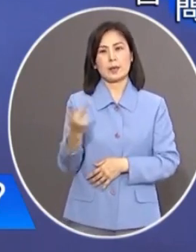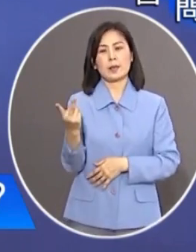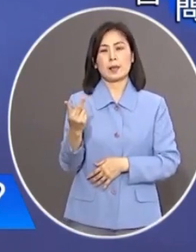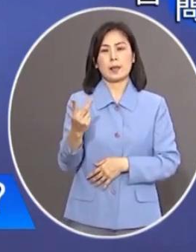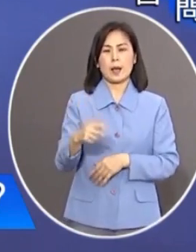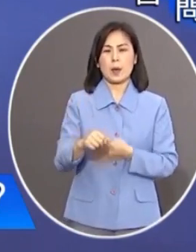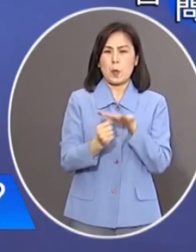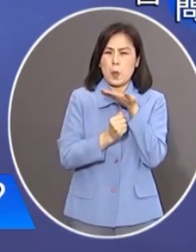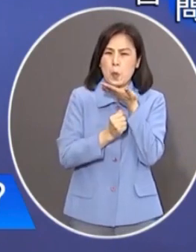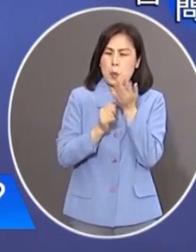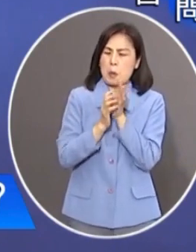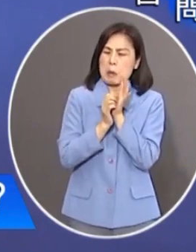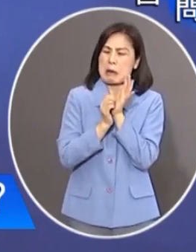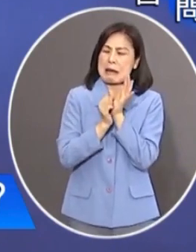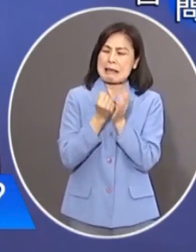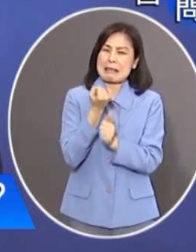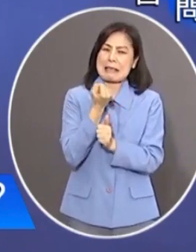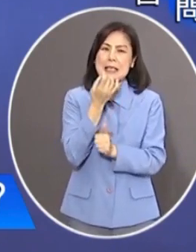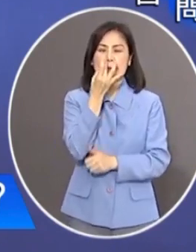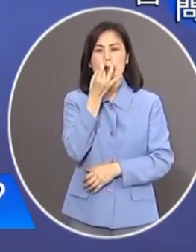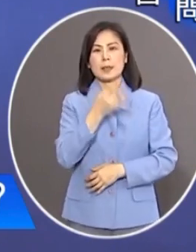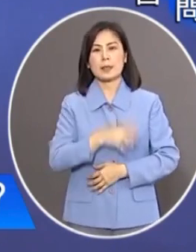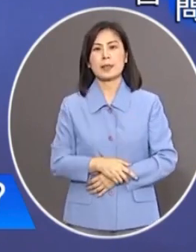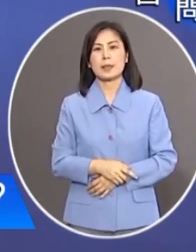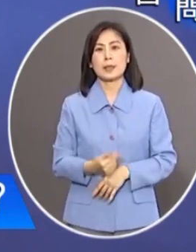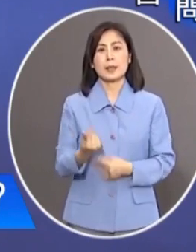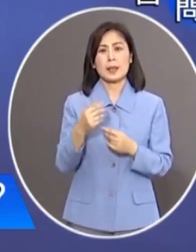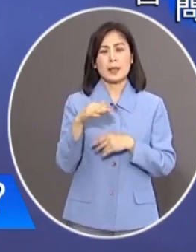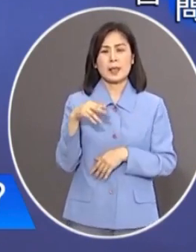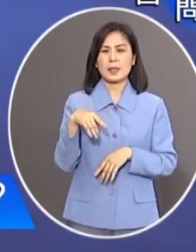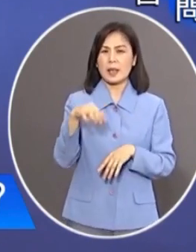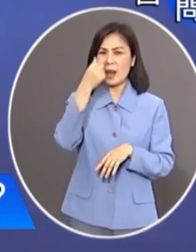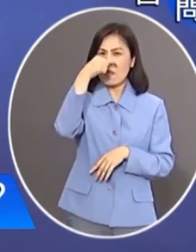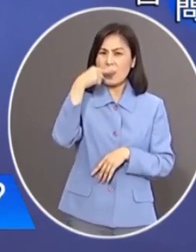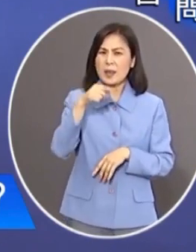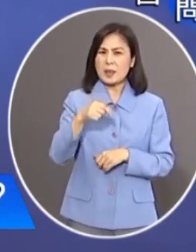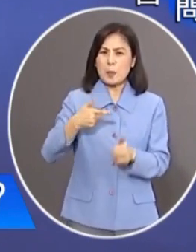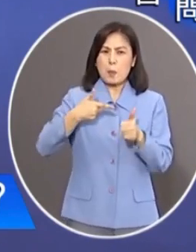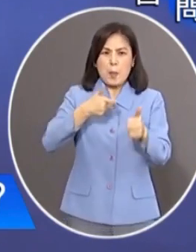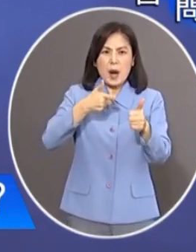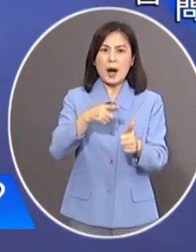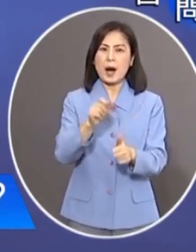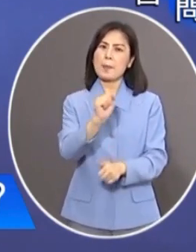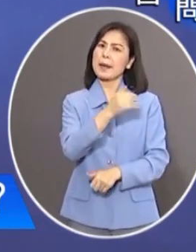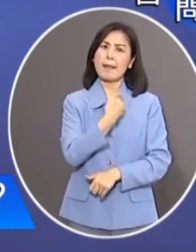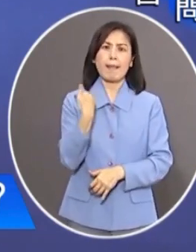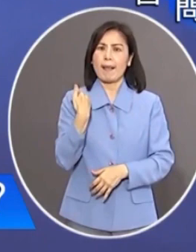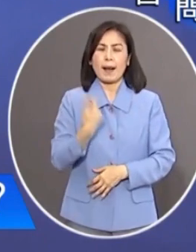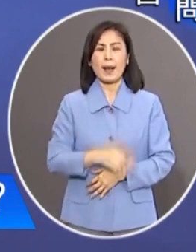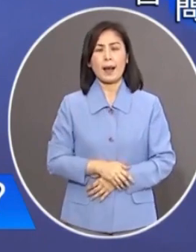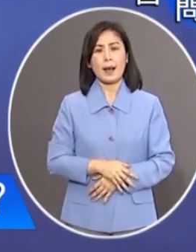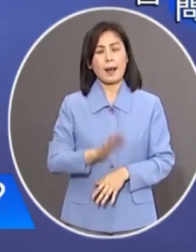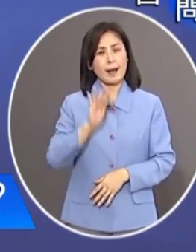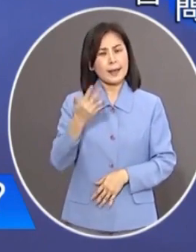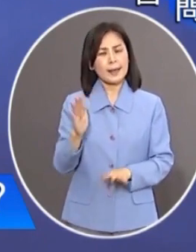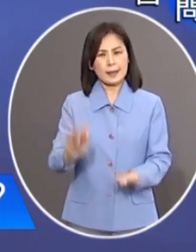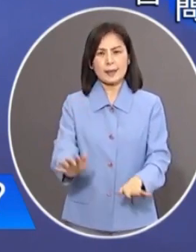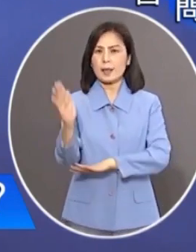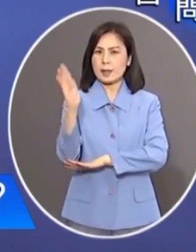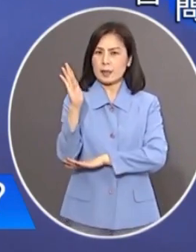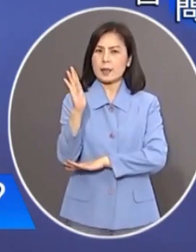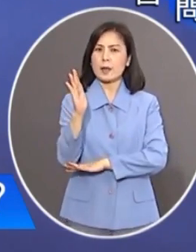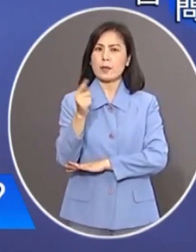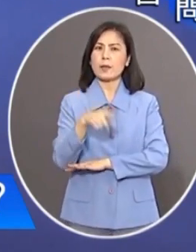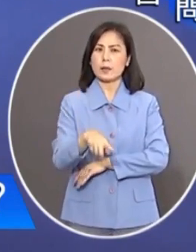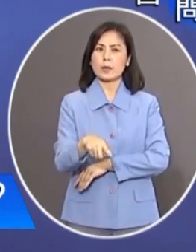没办法克制。台湾不可能像菲律宾杜特地直接就枪决，但是我们现在政府一定要拿出作